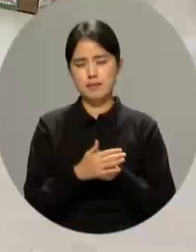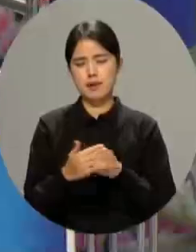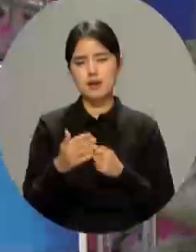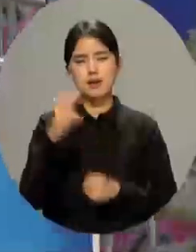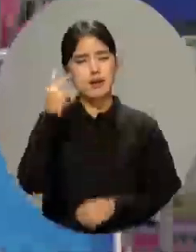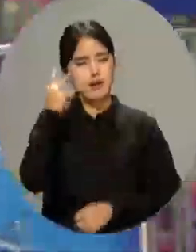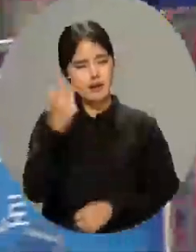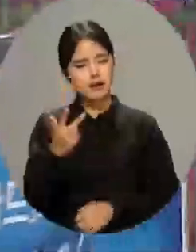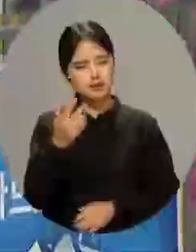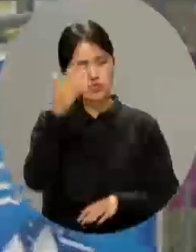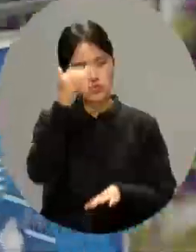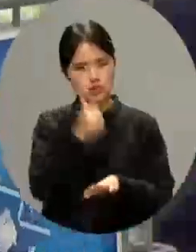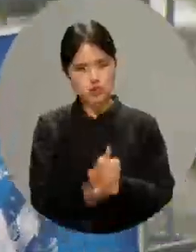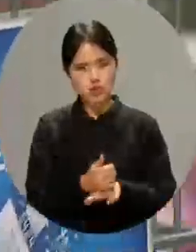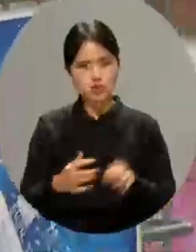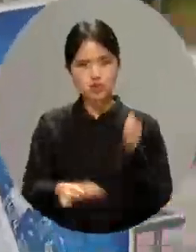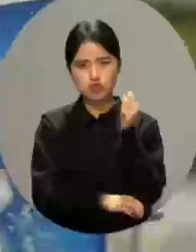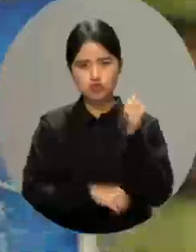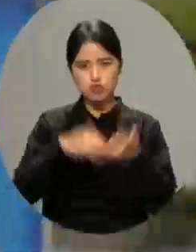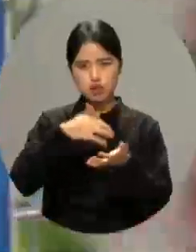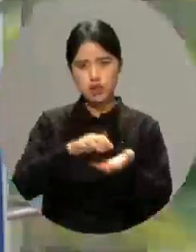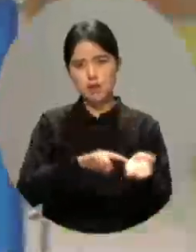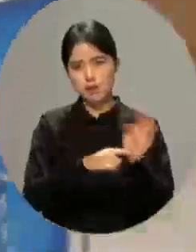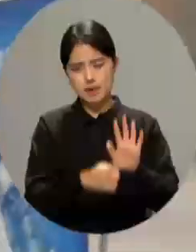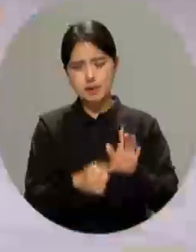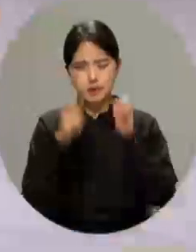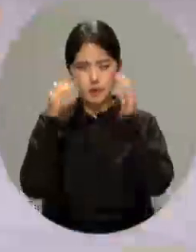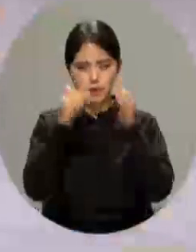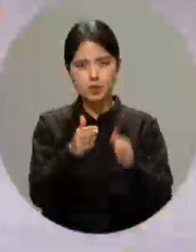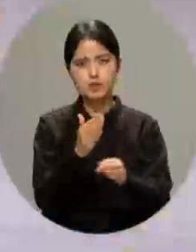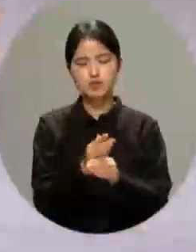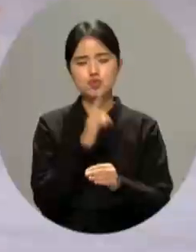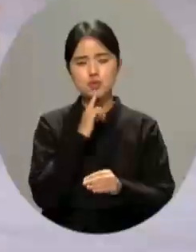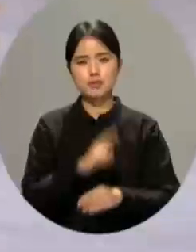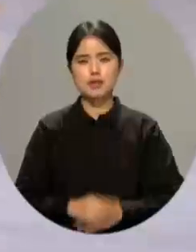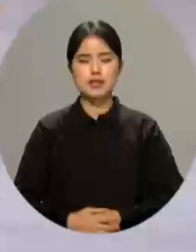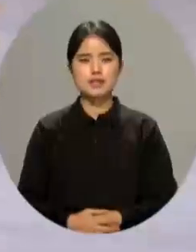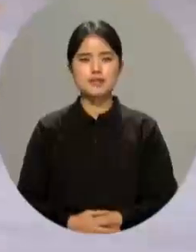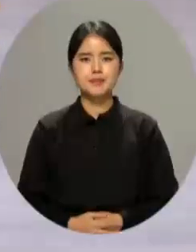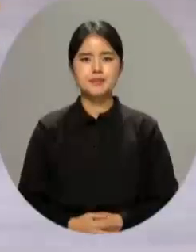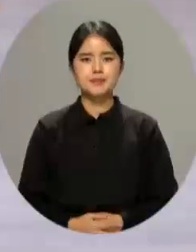예정된 최종 수확량 발표에 관심이 쏠리고 있습니다. MBC 뉴스 이창익입니다.